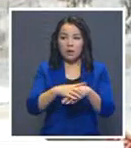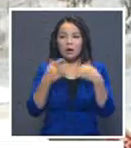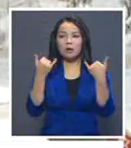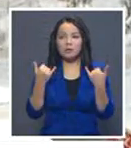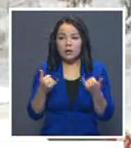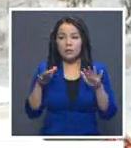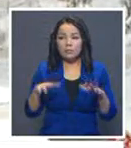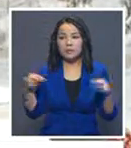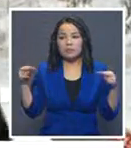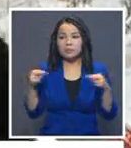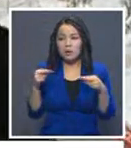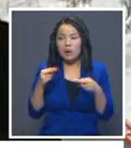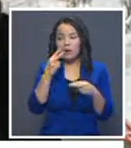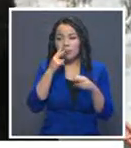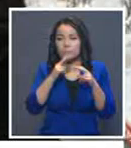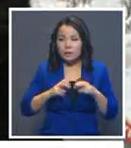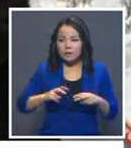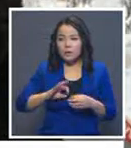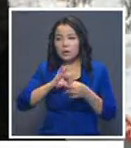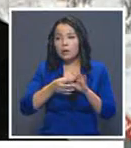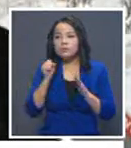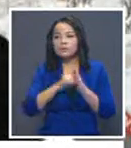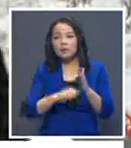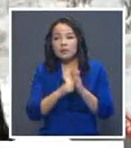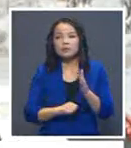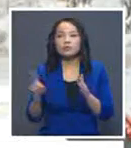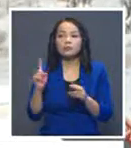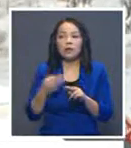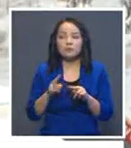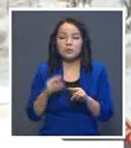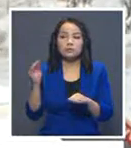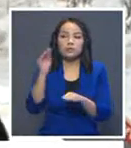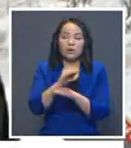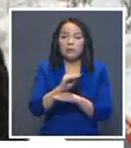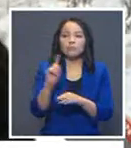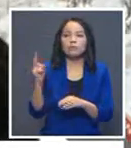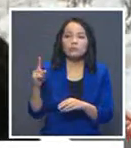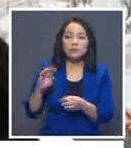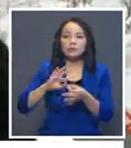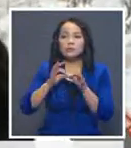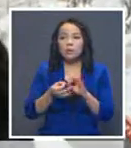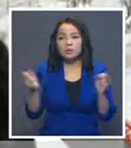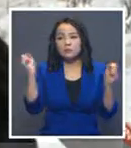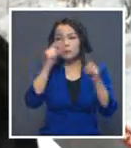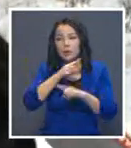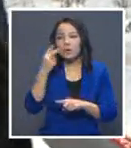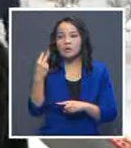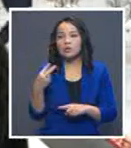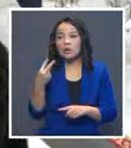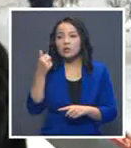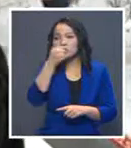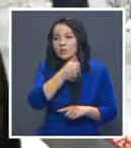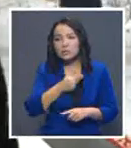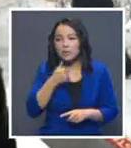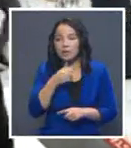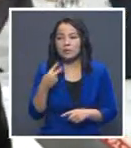осы жерде көрдік, қандай не себептен өскен деген. Осы басшылардың айтуы бойынша осы 2 жылда 21